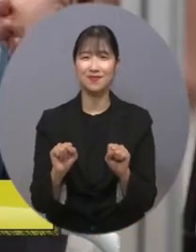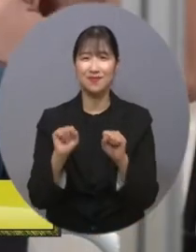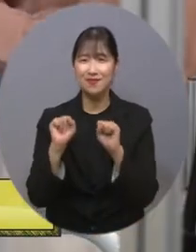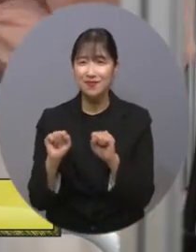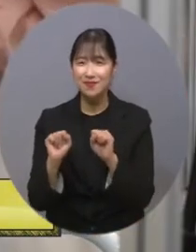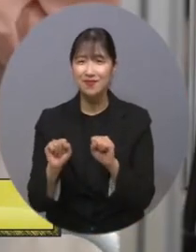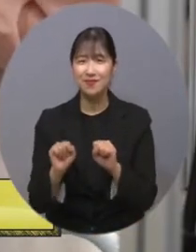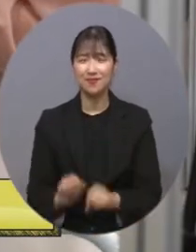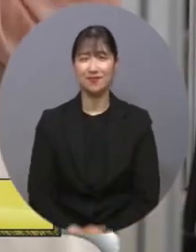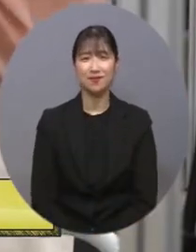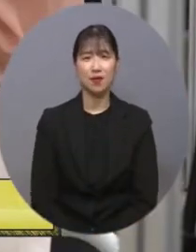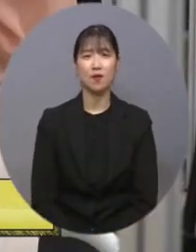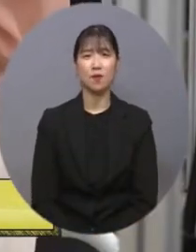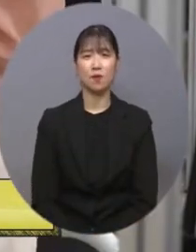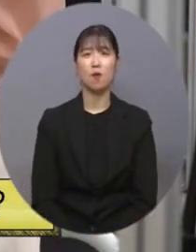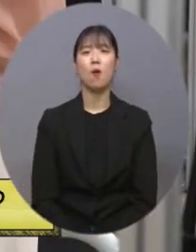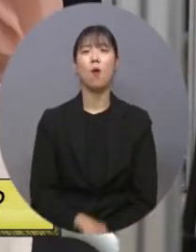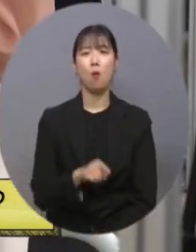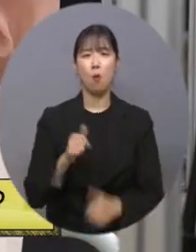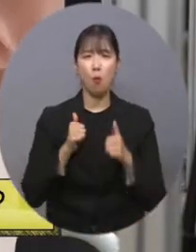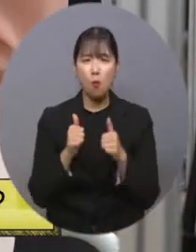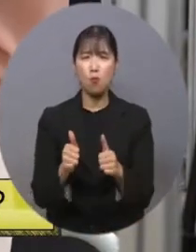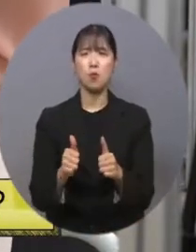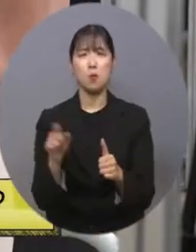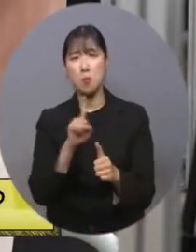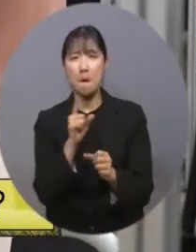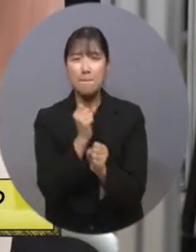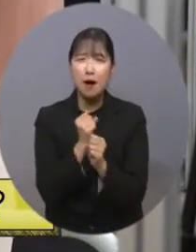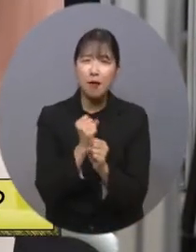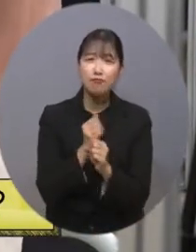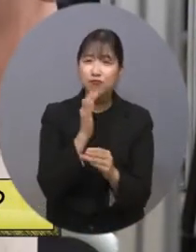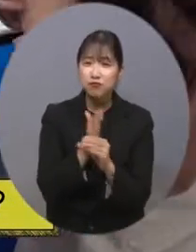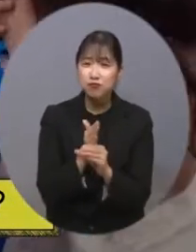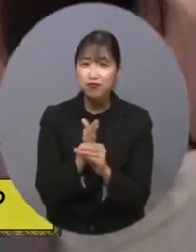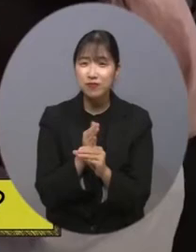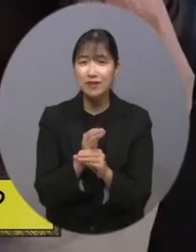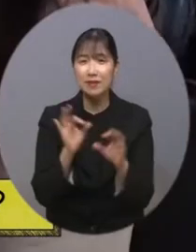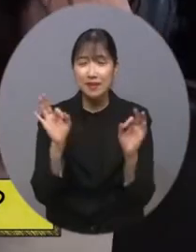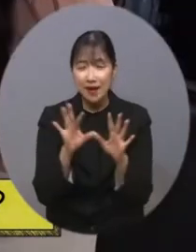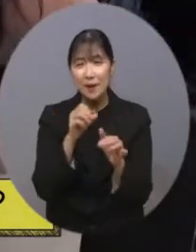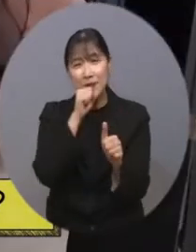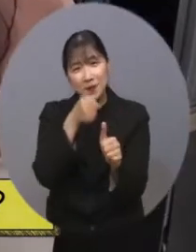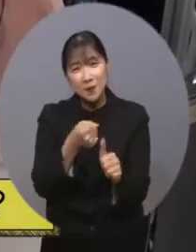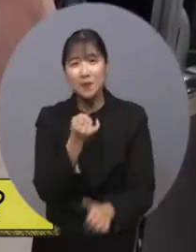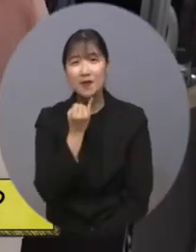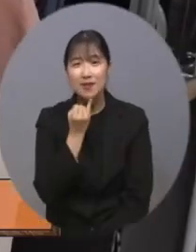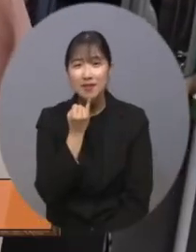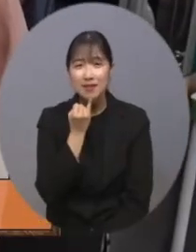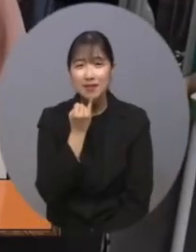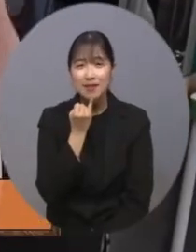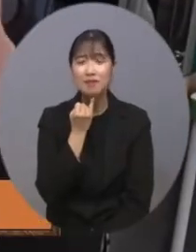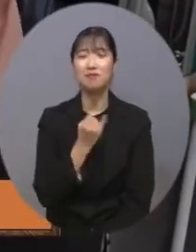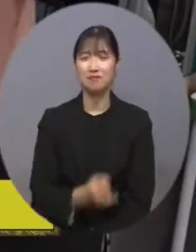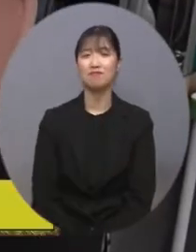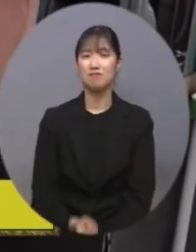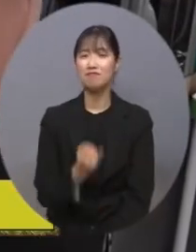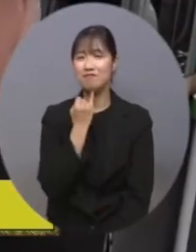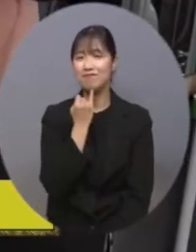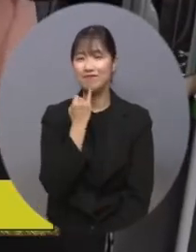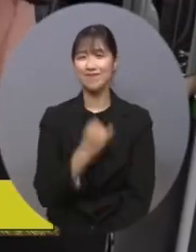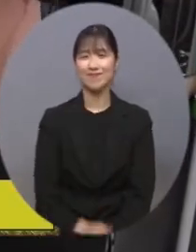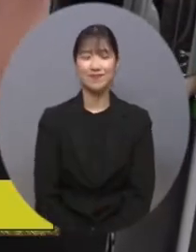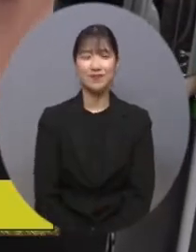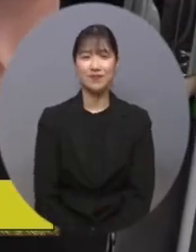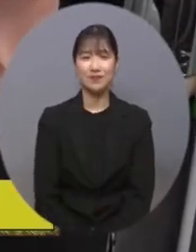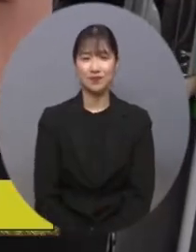안녕하세요. 혹시 지금 열심히 손으로 뭐 예쁘게 만들고 계신데 잠시 인터뷰 괜찮으실까요? 네. 네,